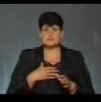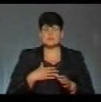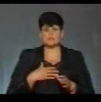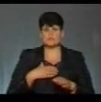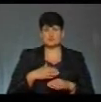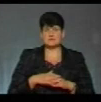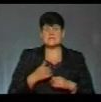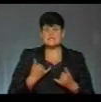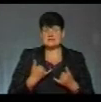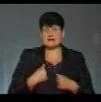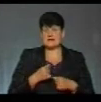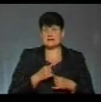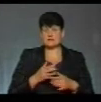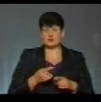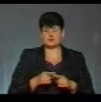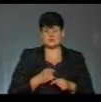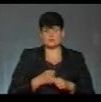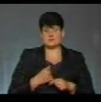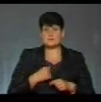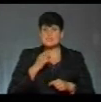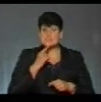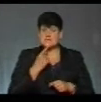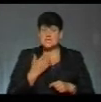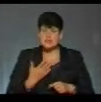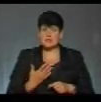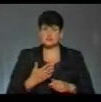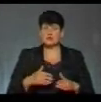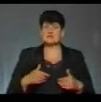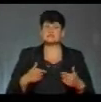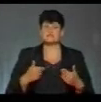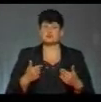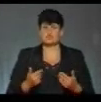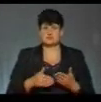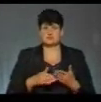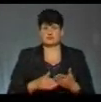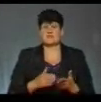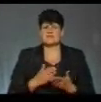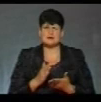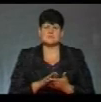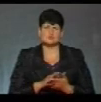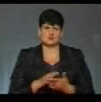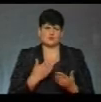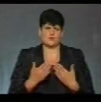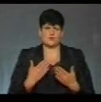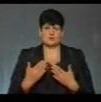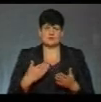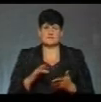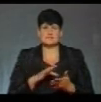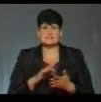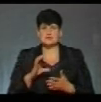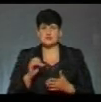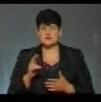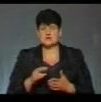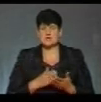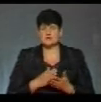не можу з цим впоратись, мені дуже складно. І звернутися за допомогою. Є безкоштовні консультації, такі як в Центрі соціальних служб.